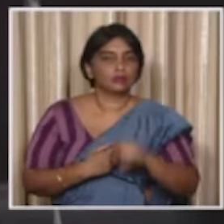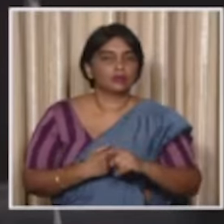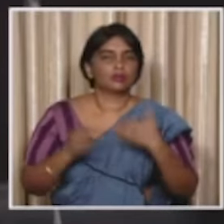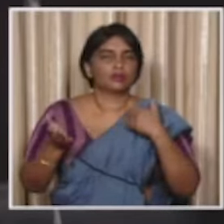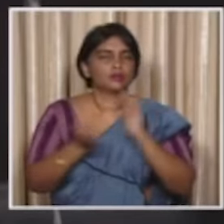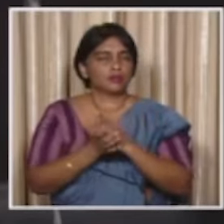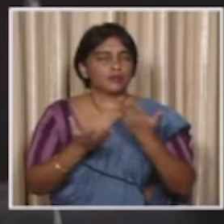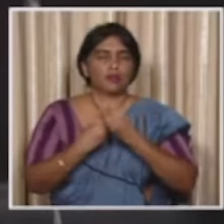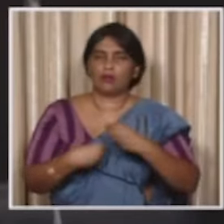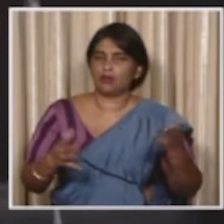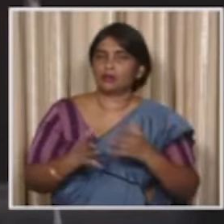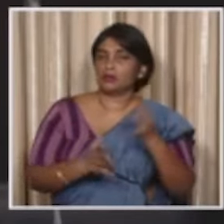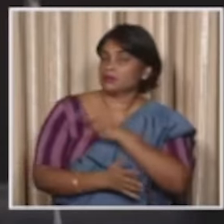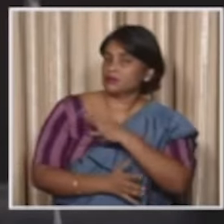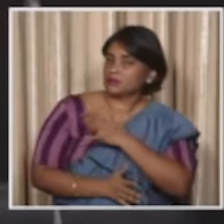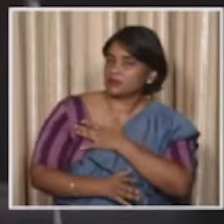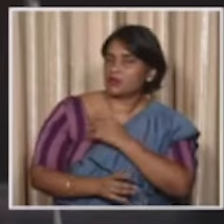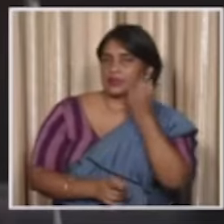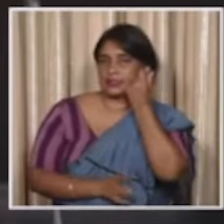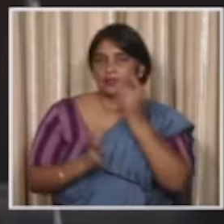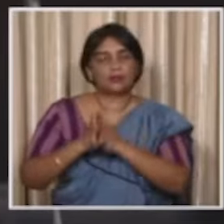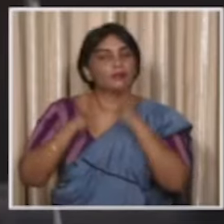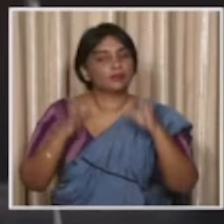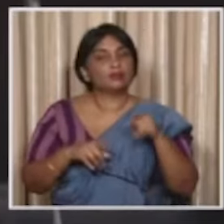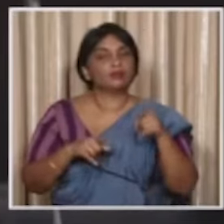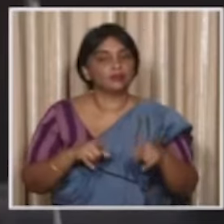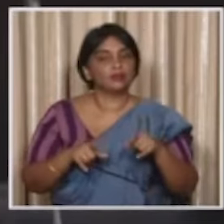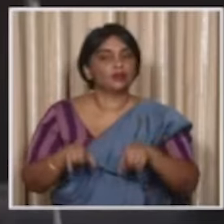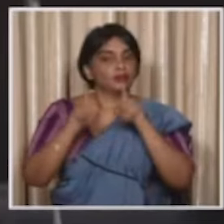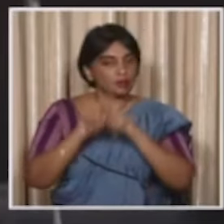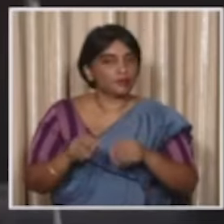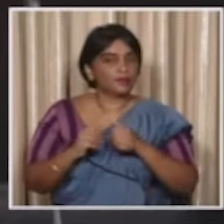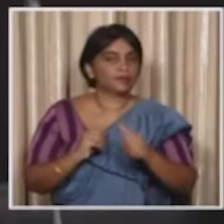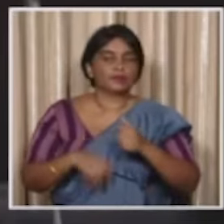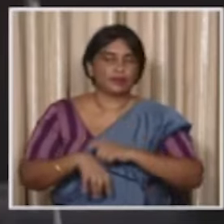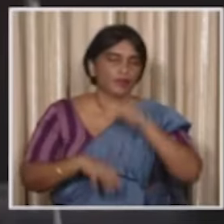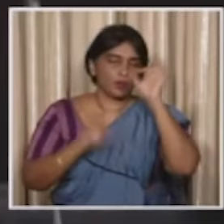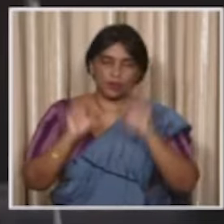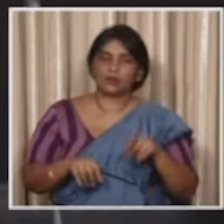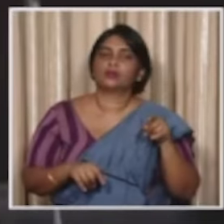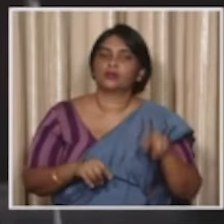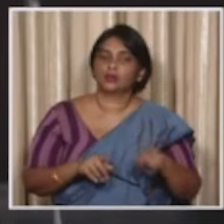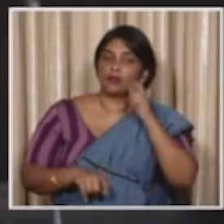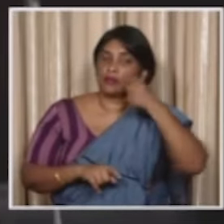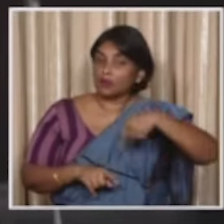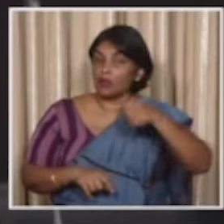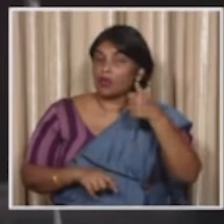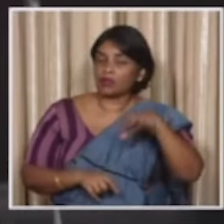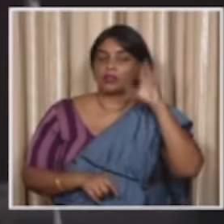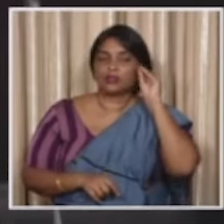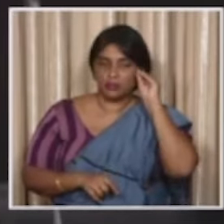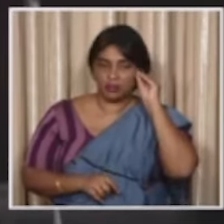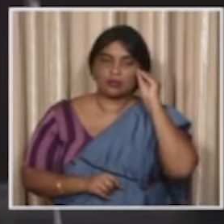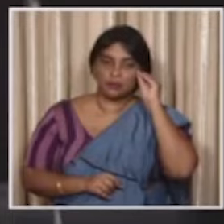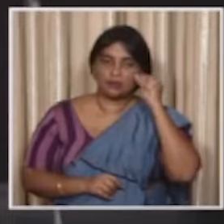අසභ්‍යය වැඩි වෙනවා. වෛරය ක්‍රෝධය සැකේ වැඩි වෙනවා. ඒකන්ද මේවා වෙන්න ඉඩ දෙන්න එපා. ජනතාව මේවා හොඳින් තේරුම් ගන්න